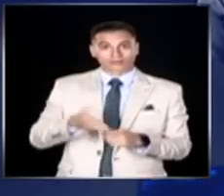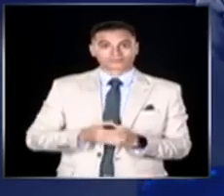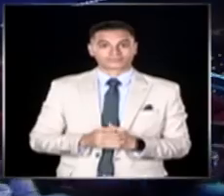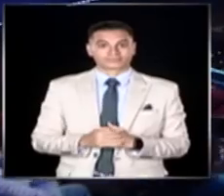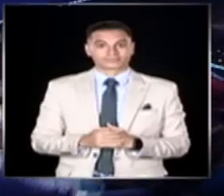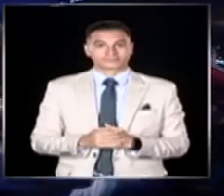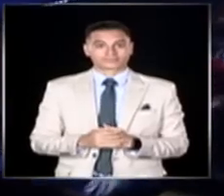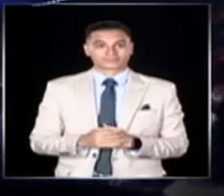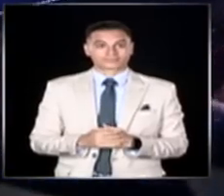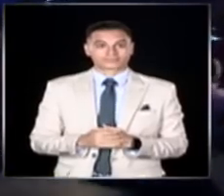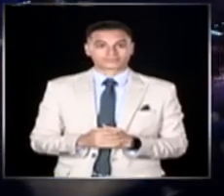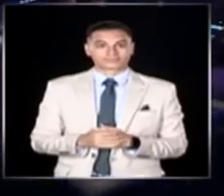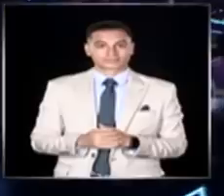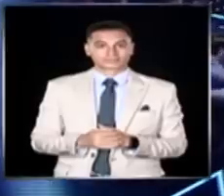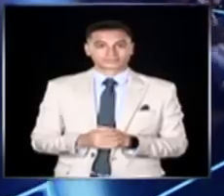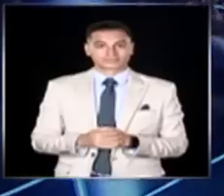العباقرة.